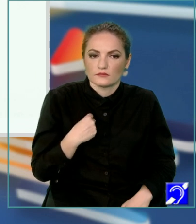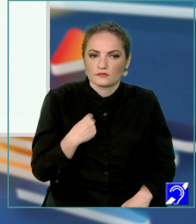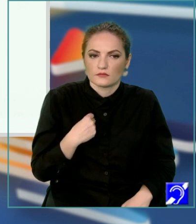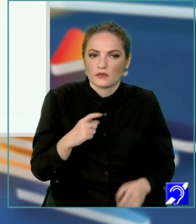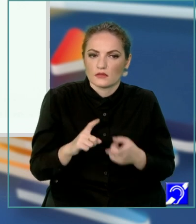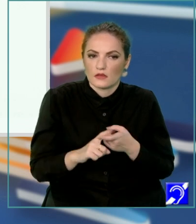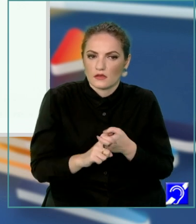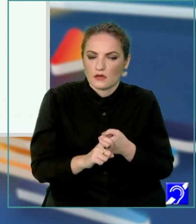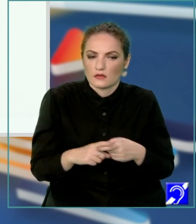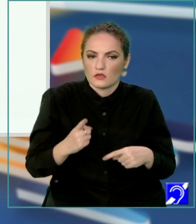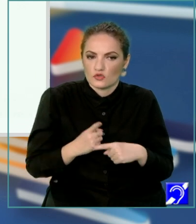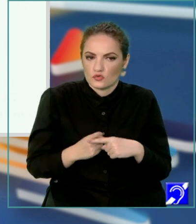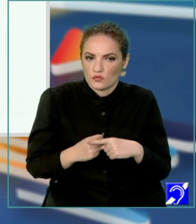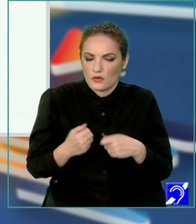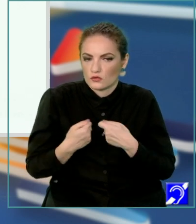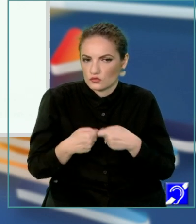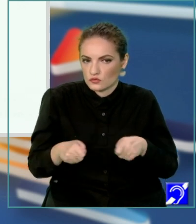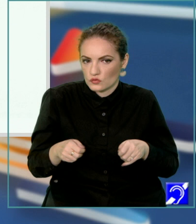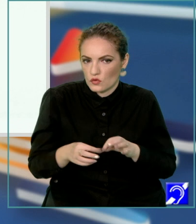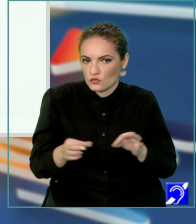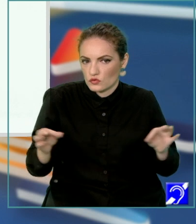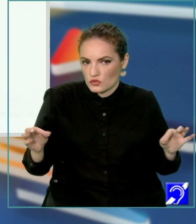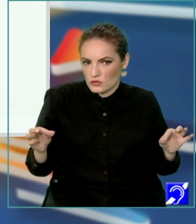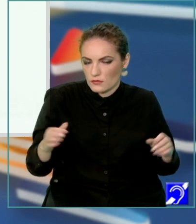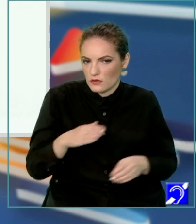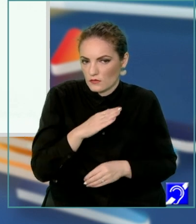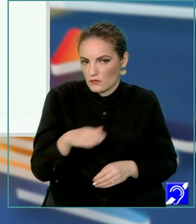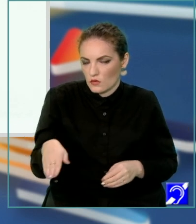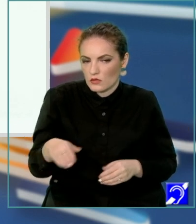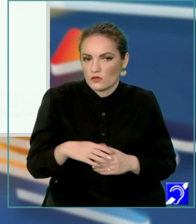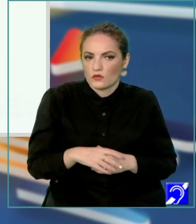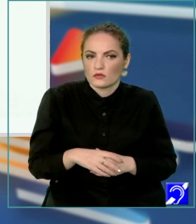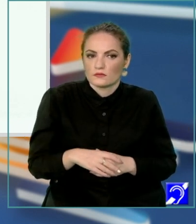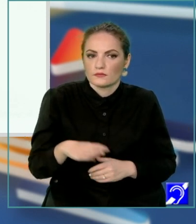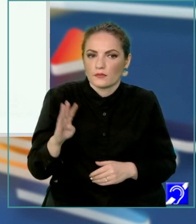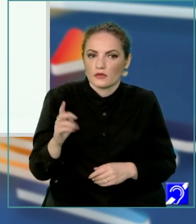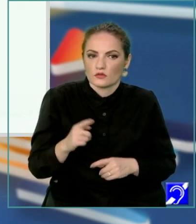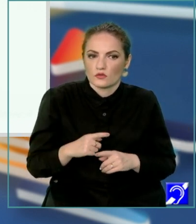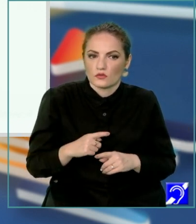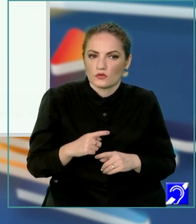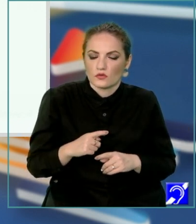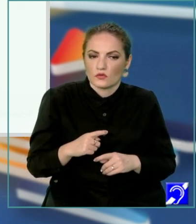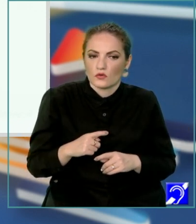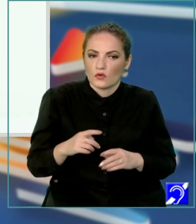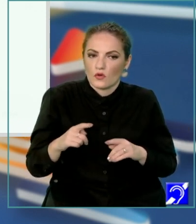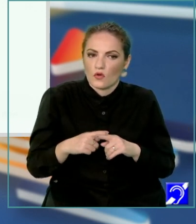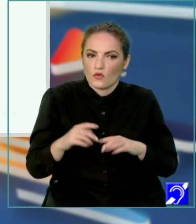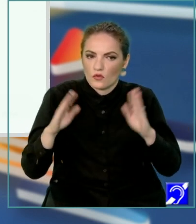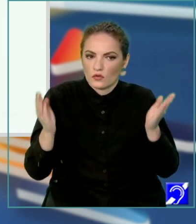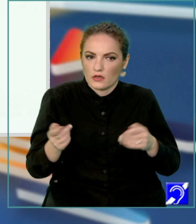Suma tuturor lungimilor muchiilor în notația noastră patru ori a plus b plus c egal